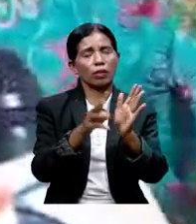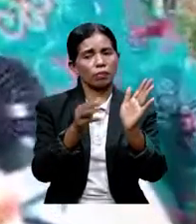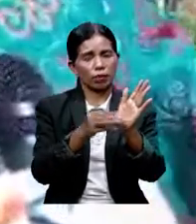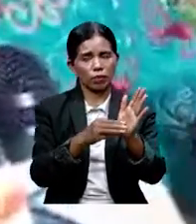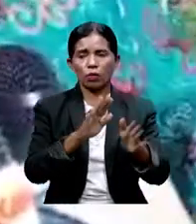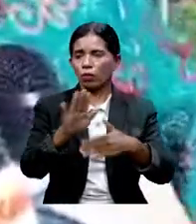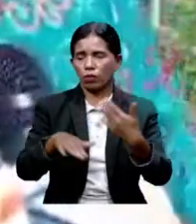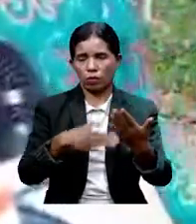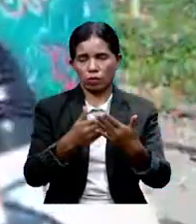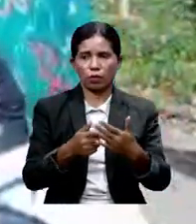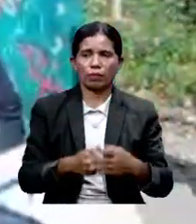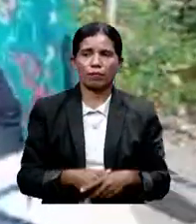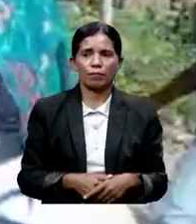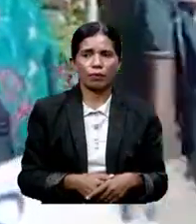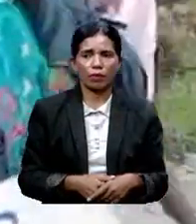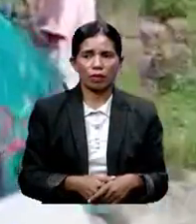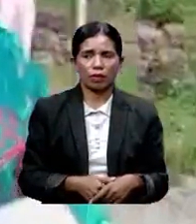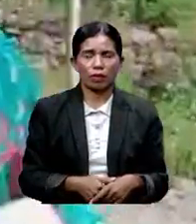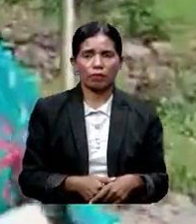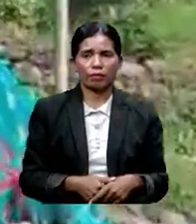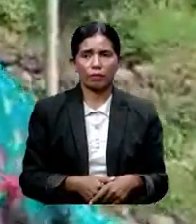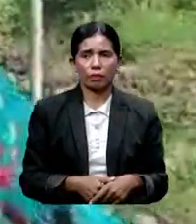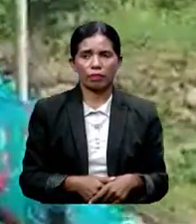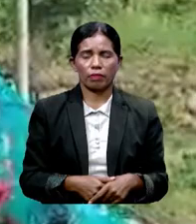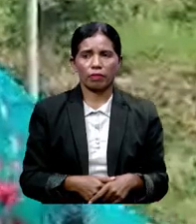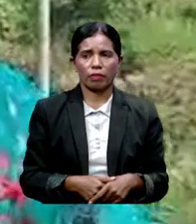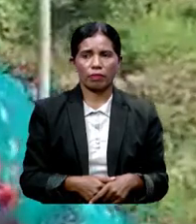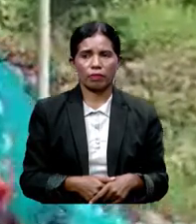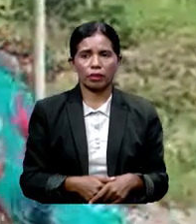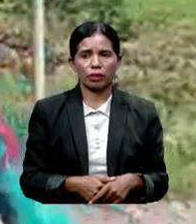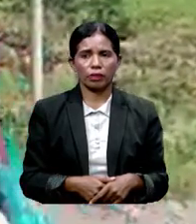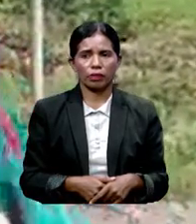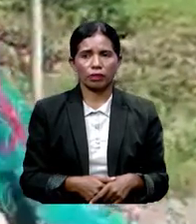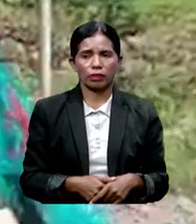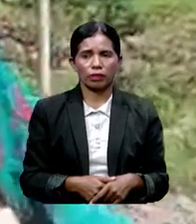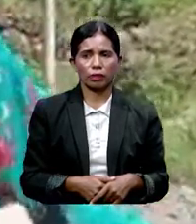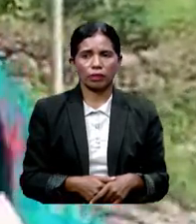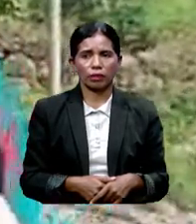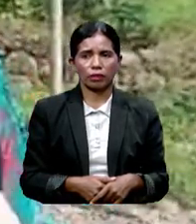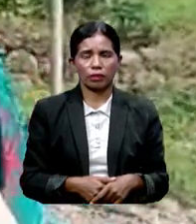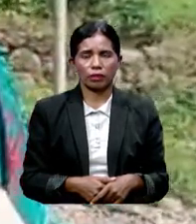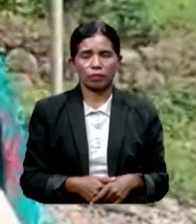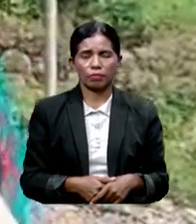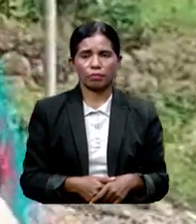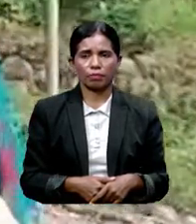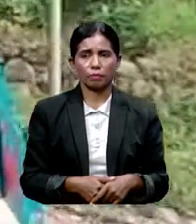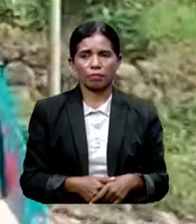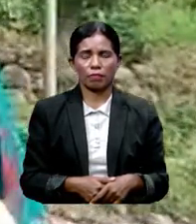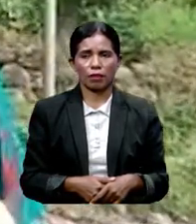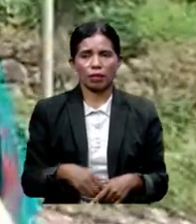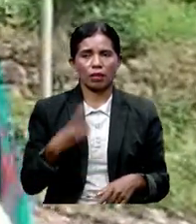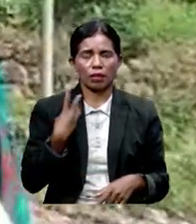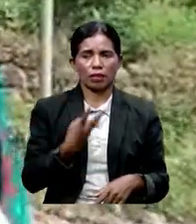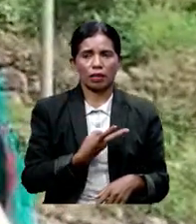Iya. Tapi karena segmen per segmen, sehingga ya seperti inilah, terpecah. Harapan kita untuk